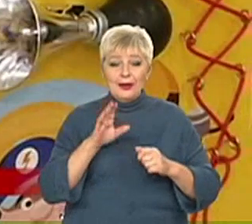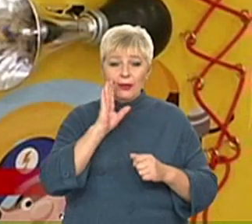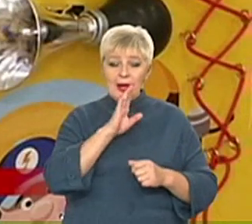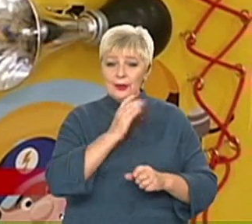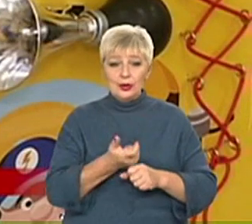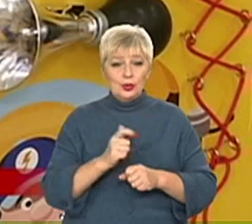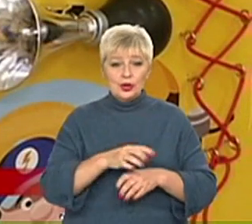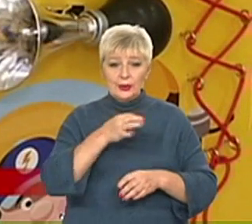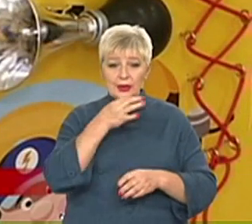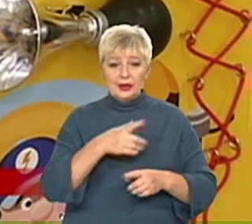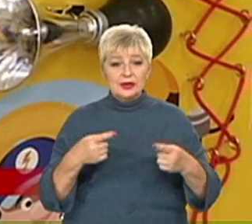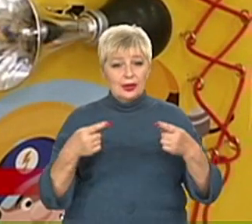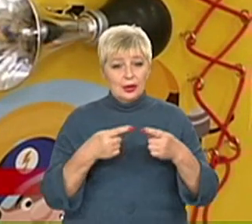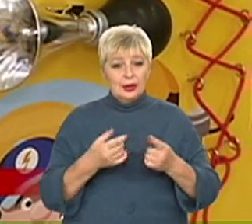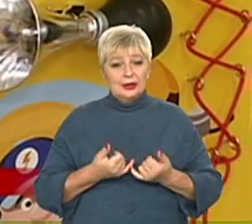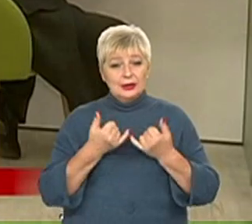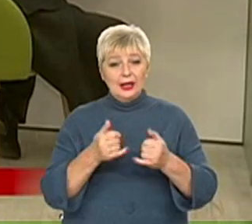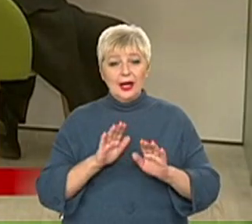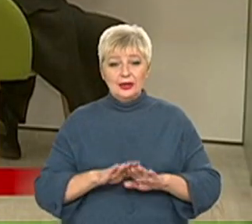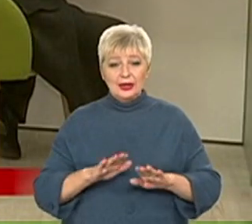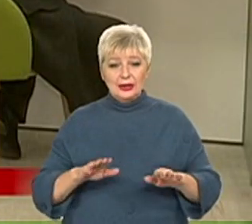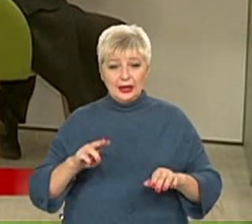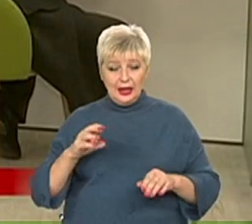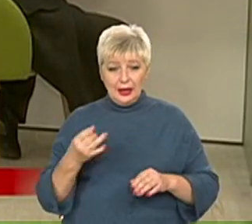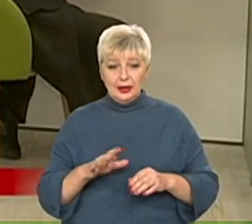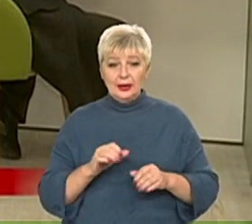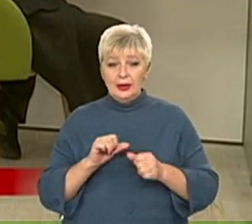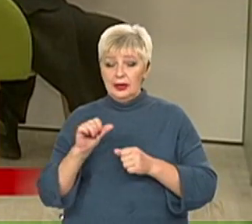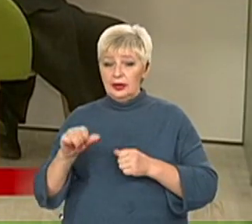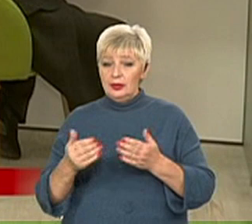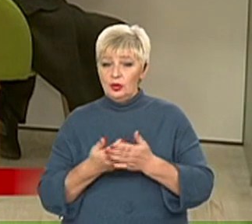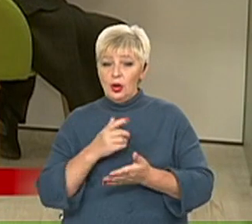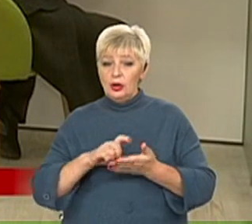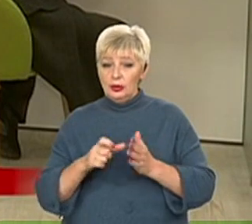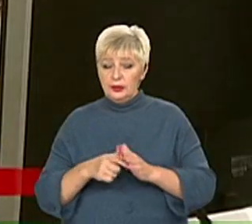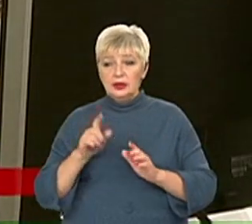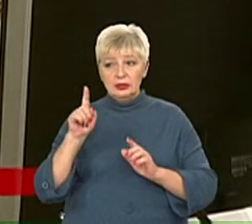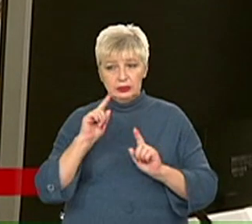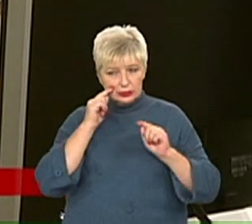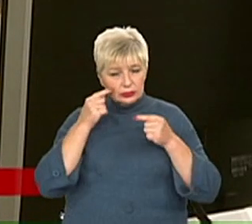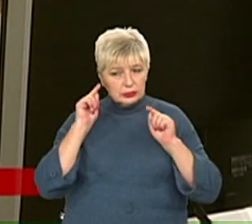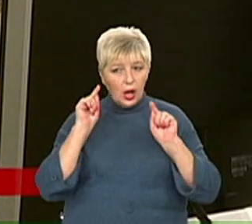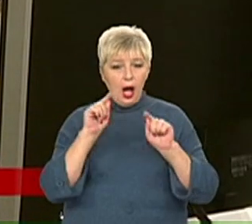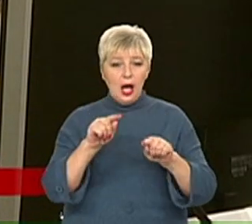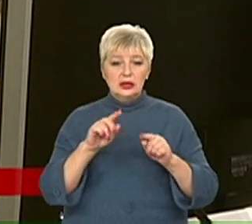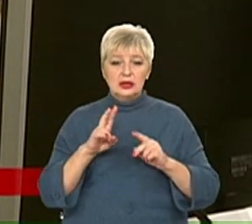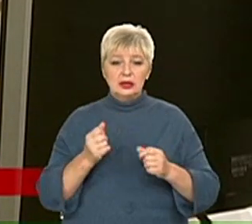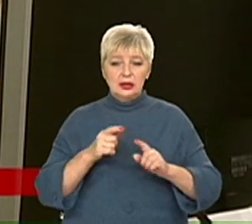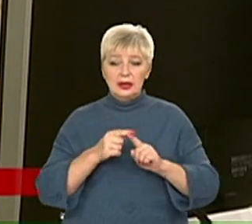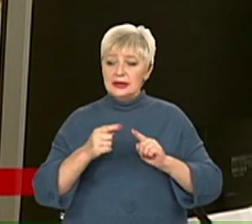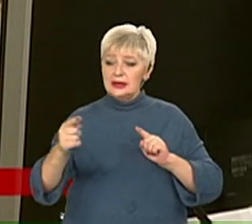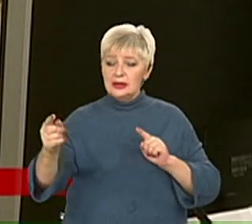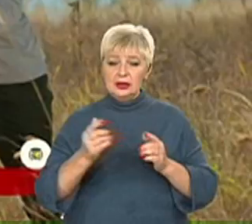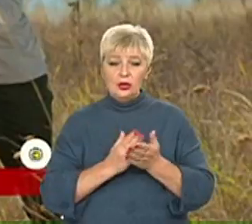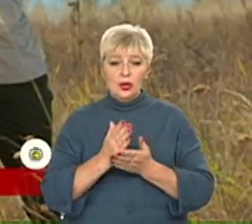дуже сподобався куточок для дітей. Крім нових енергоофісів, в «Ясно» робитимуть акцент на дистанційному